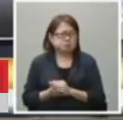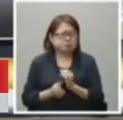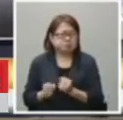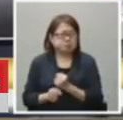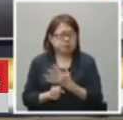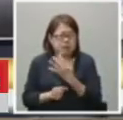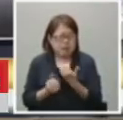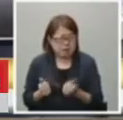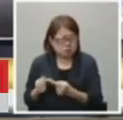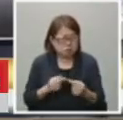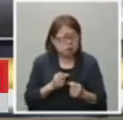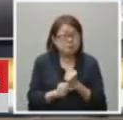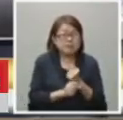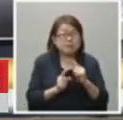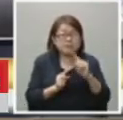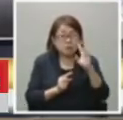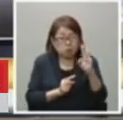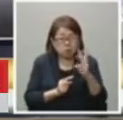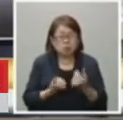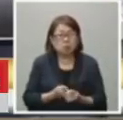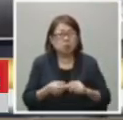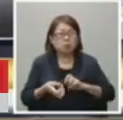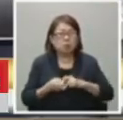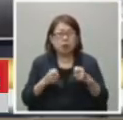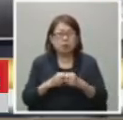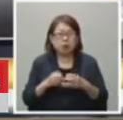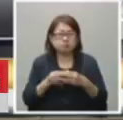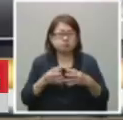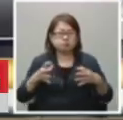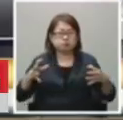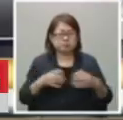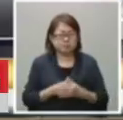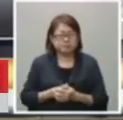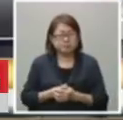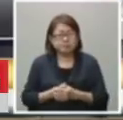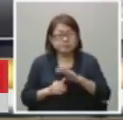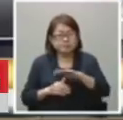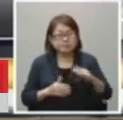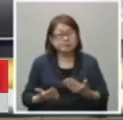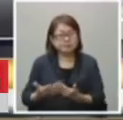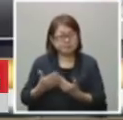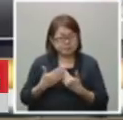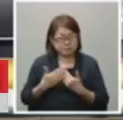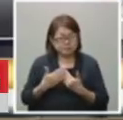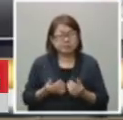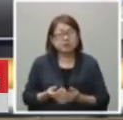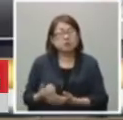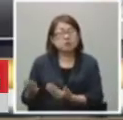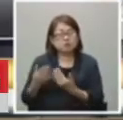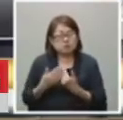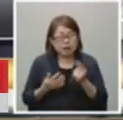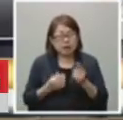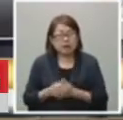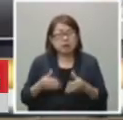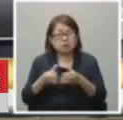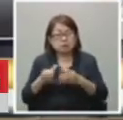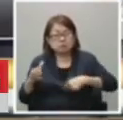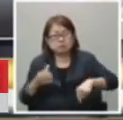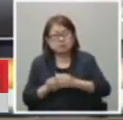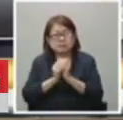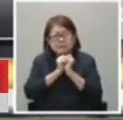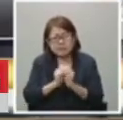นกระทั่งถึง6ปีเนี่ยนะครับกลายเป็นประเด็นสำคัญครับเด็กๆฝากมาบอกครับน้องๆฝากมาบอกครับว่าพวกเขาไม่ได้ชังช